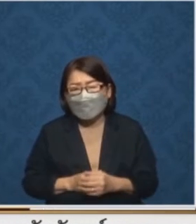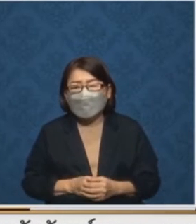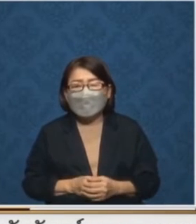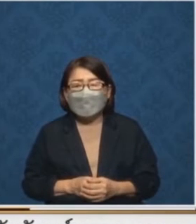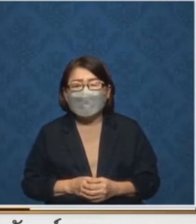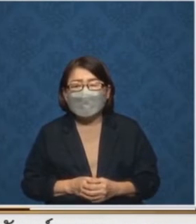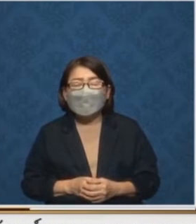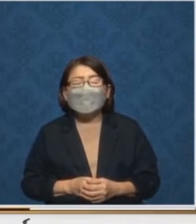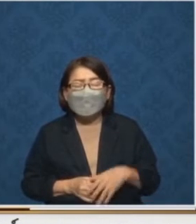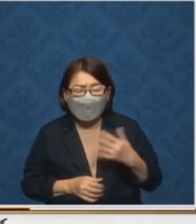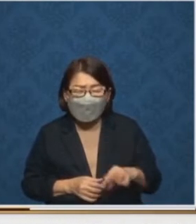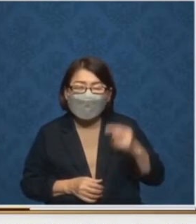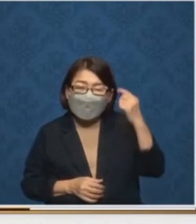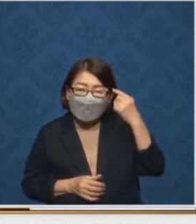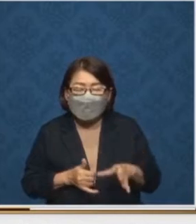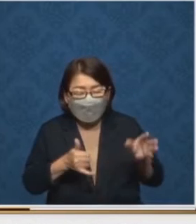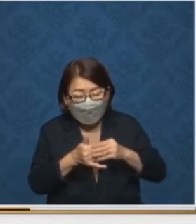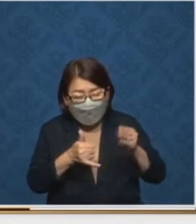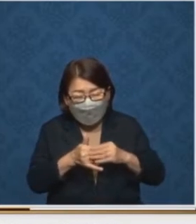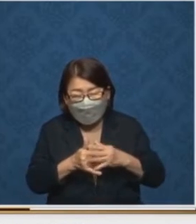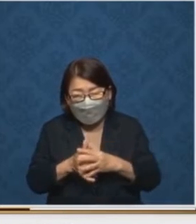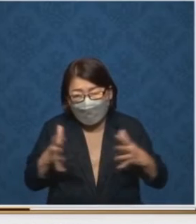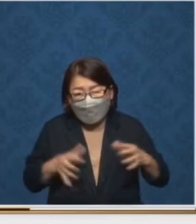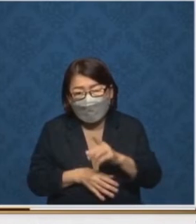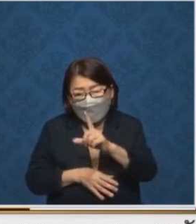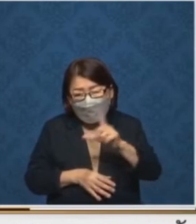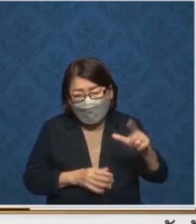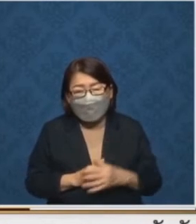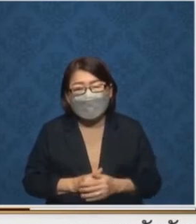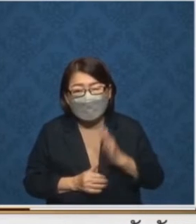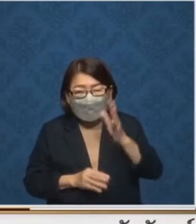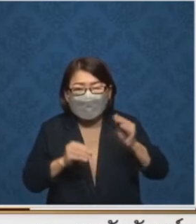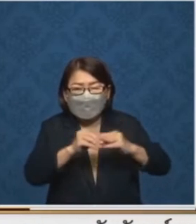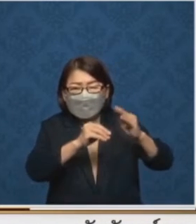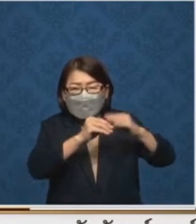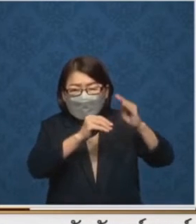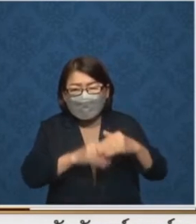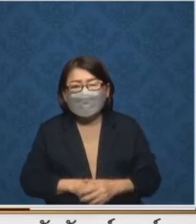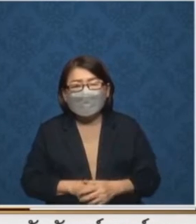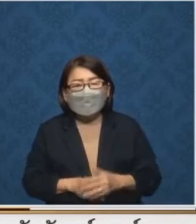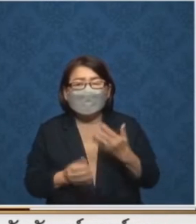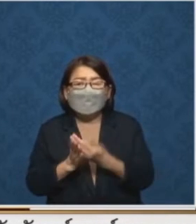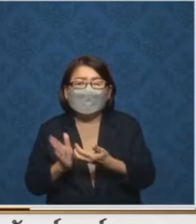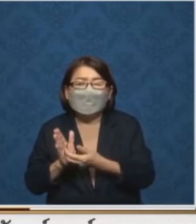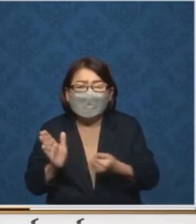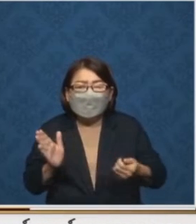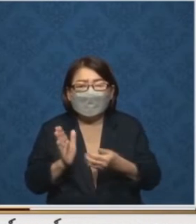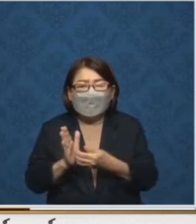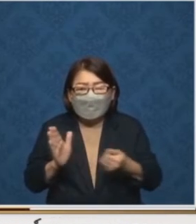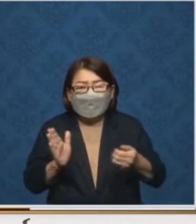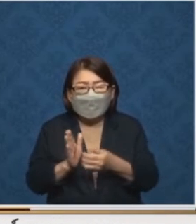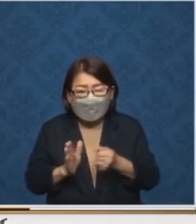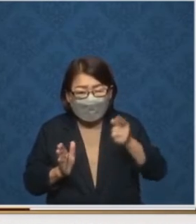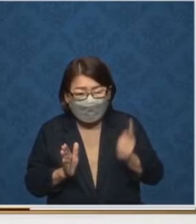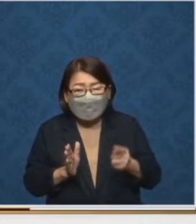ผมย้ำนะครบก่อนผ่านสลายแ่นนี้เพื่อประชาชนเข้าใจครัไม่มีประสิธภาพในการใช้เงินอะไรที่เกิดไ